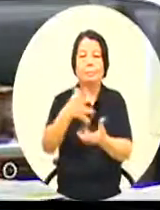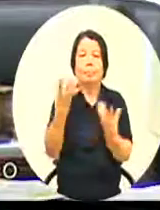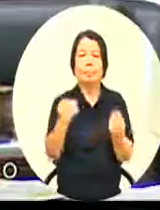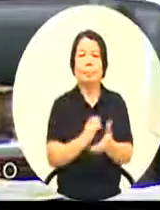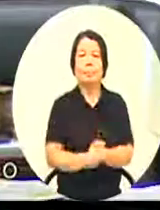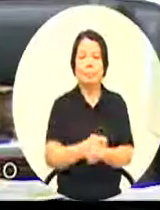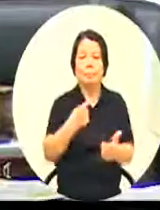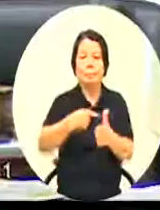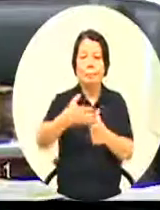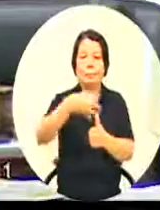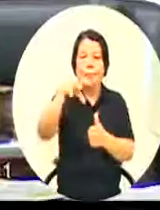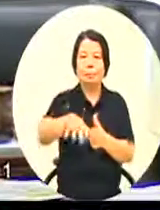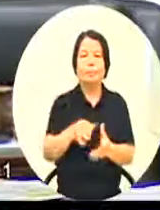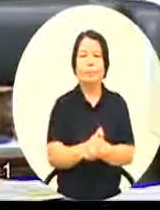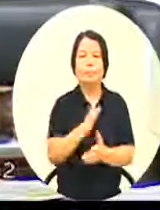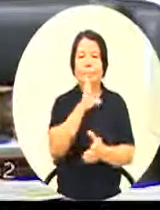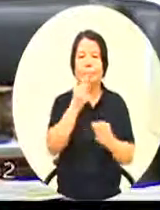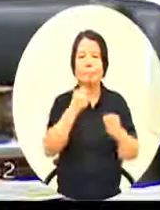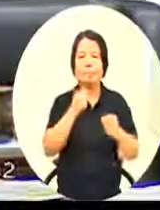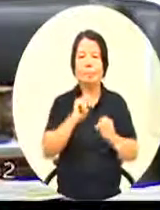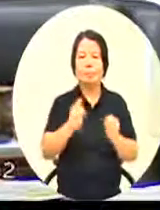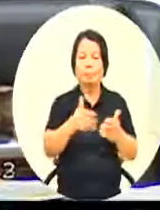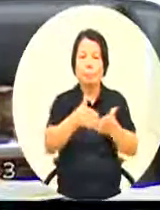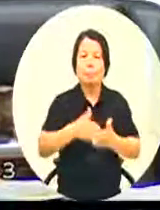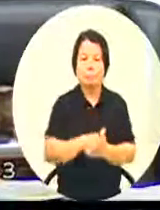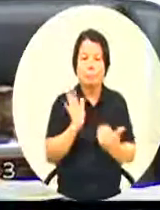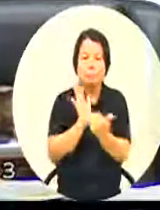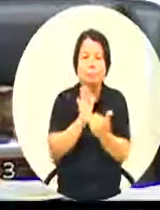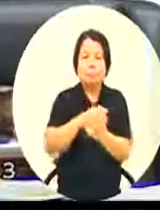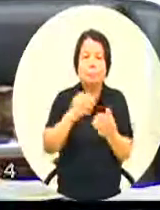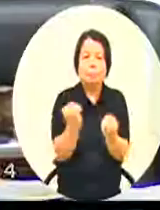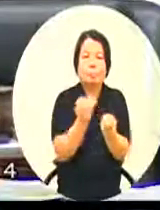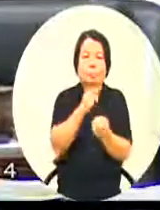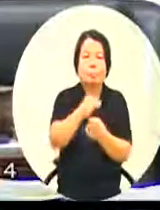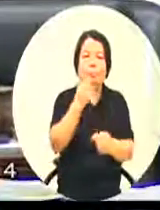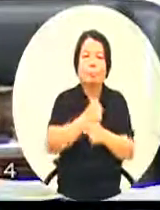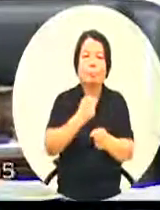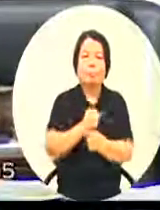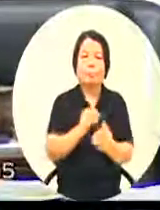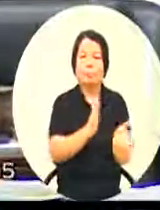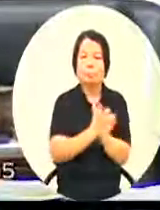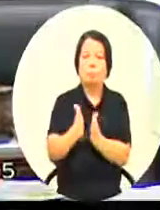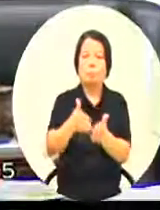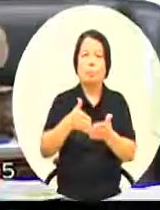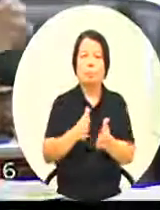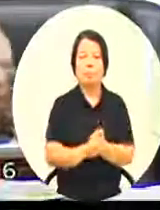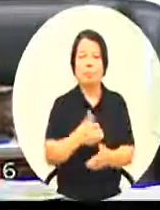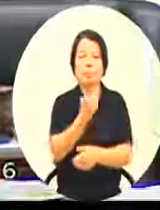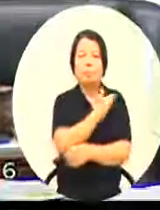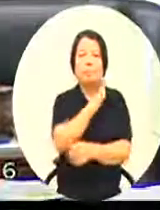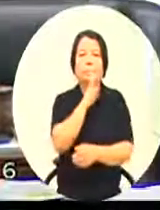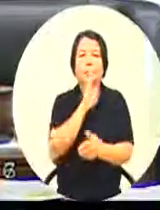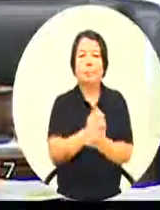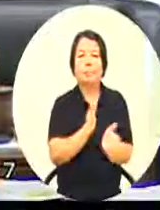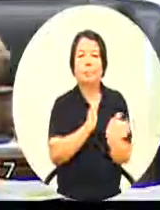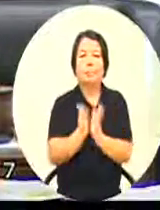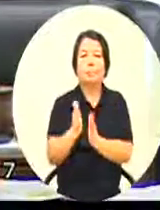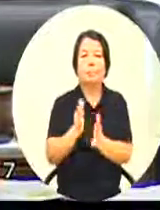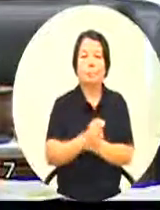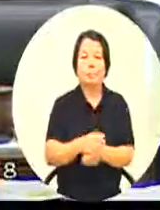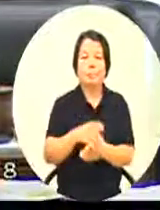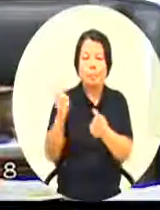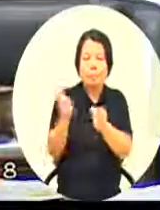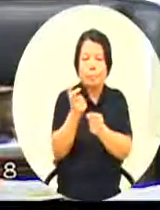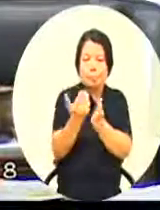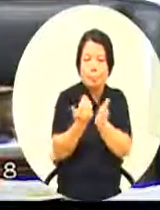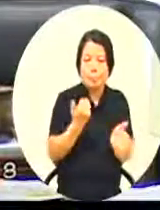教育局是不是要订定一个防灾的工作的准备了哈、哦？ 不管在准备台风要来之